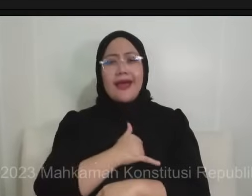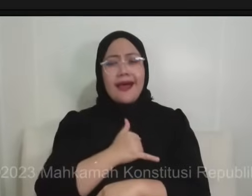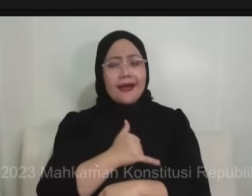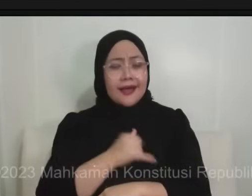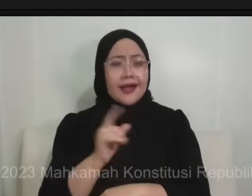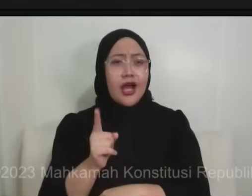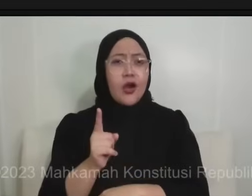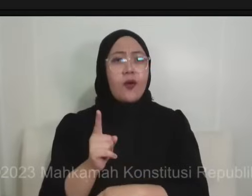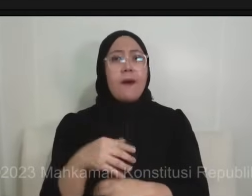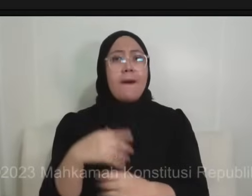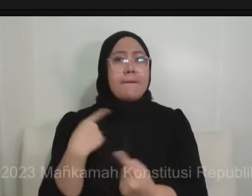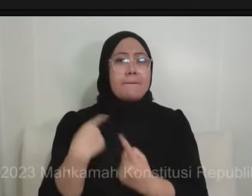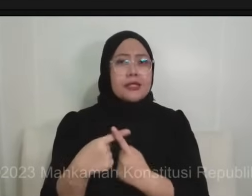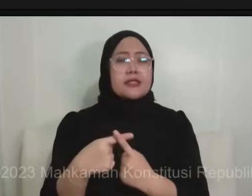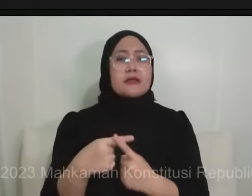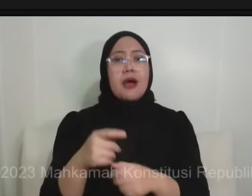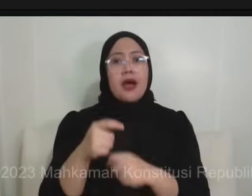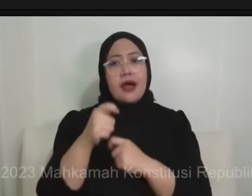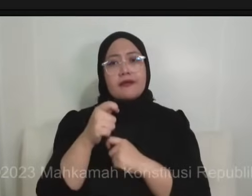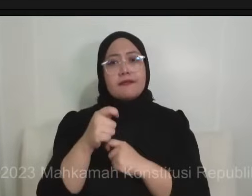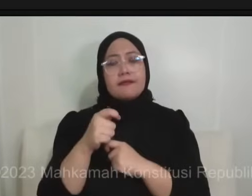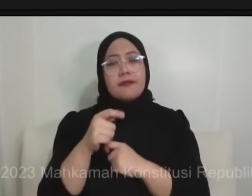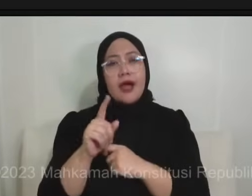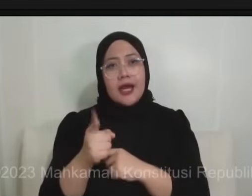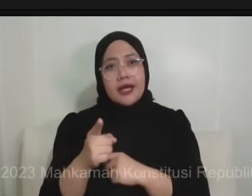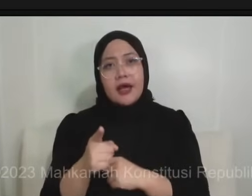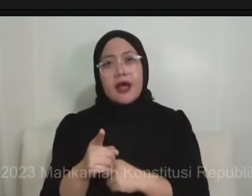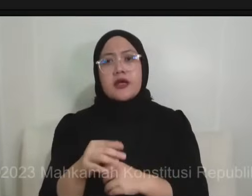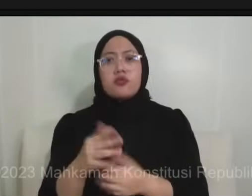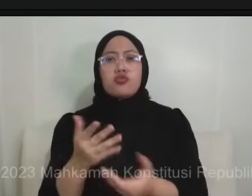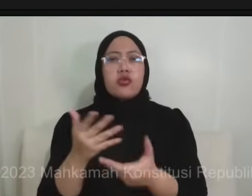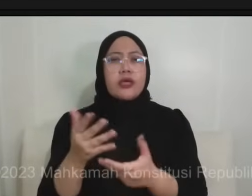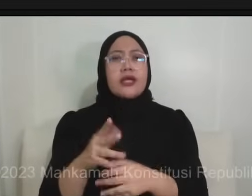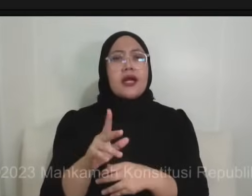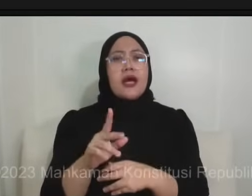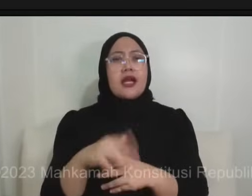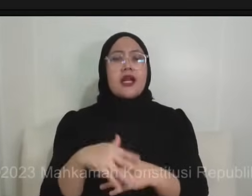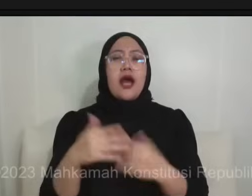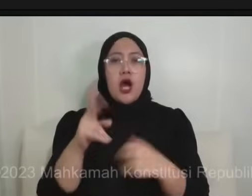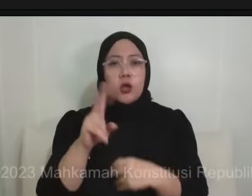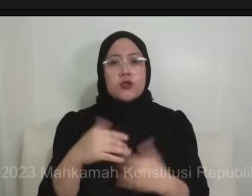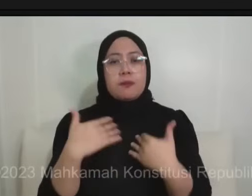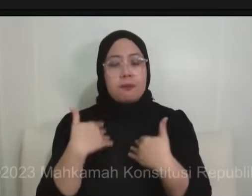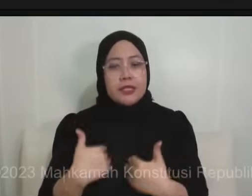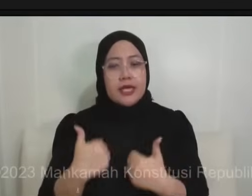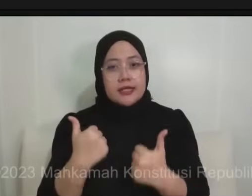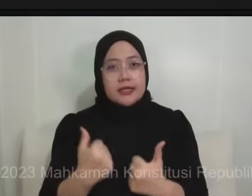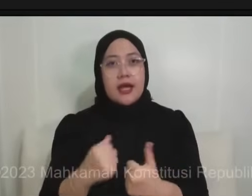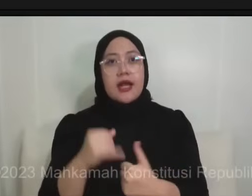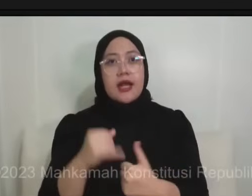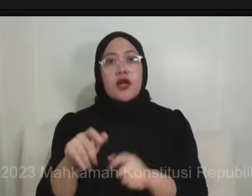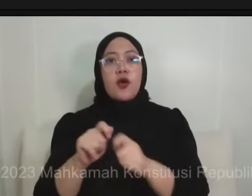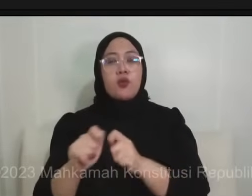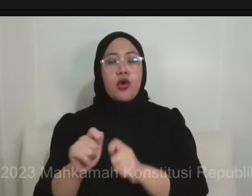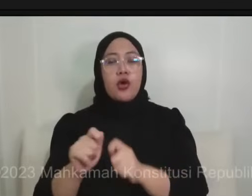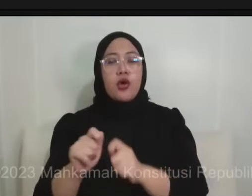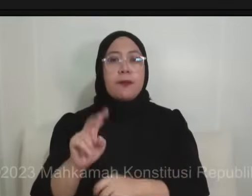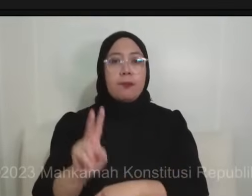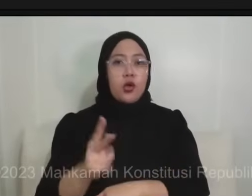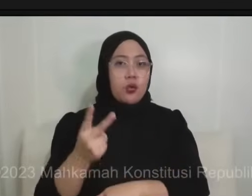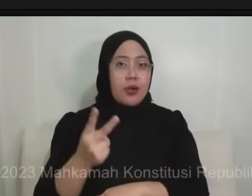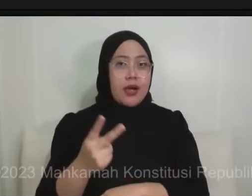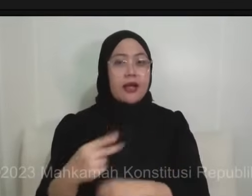sekaligus mengafirmasi terdapatnya sebuah intensi bijaksana daripada penyusun Perubahan ketiga